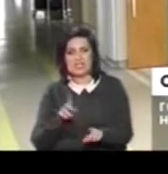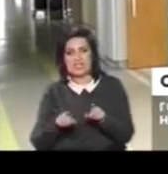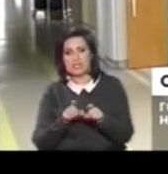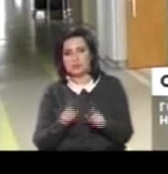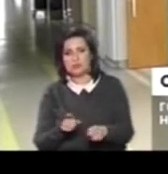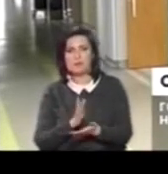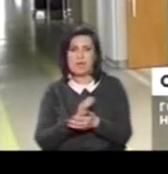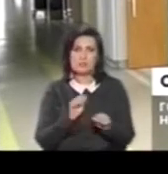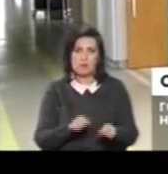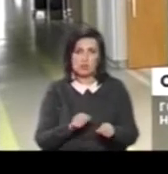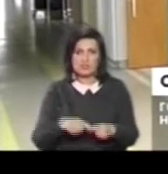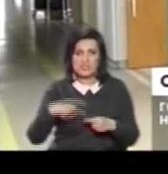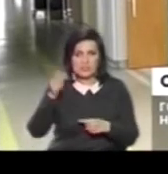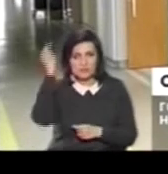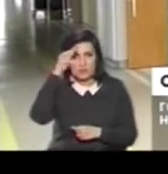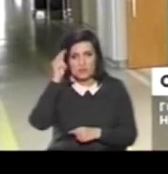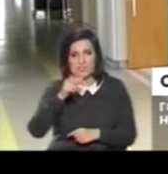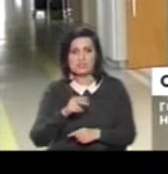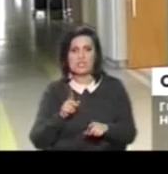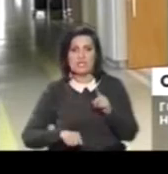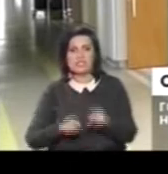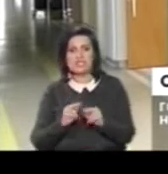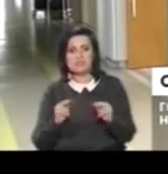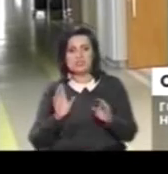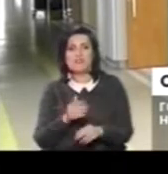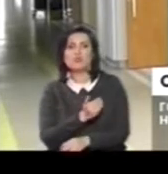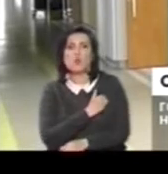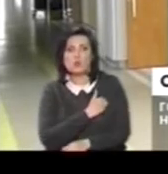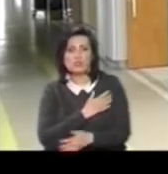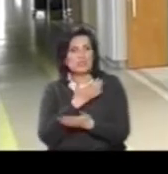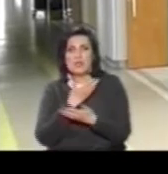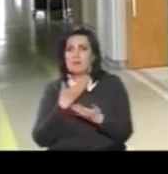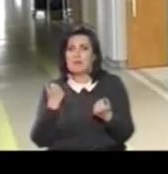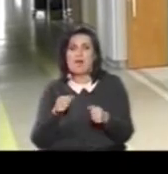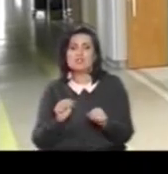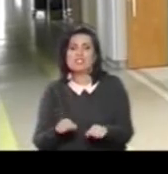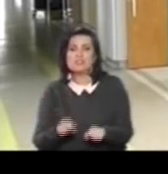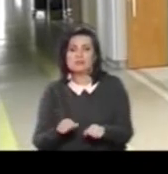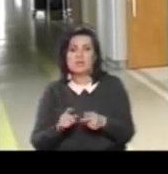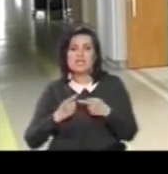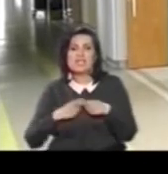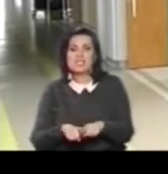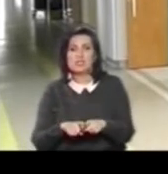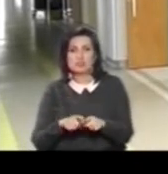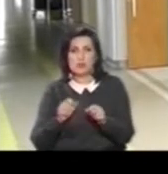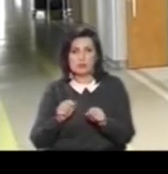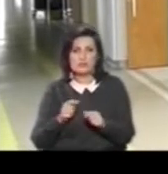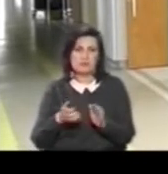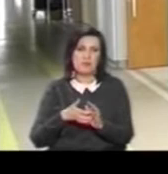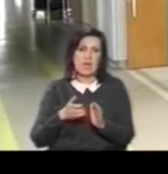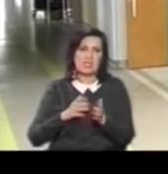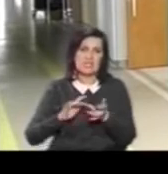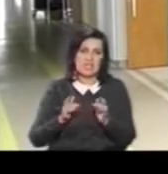деякі школи мають можливості дистанційного навчання, деякі вчителі навіть хочуть, але не мають технічної можливості, бо через брак інтернету або